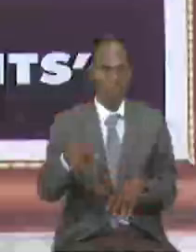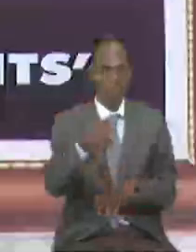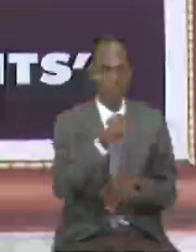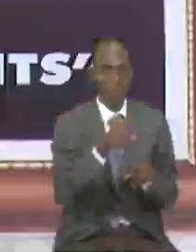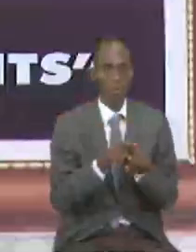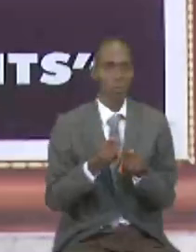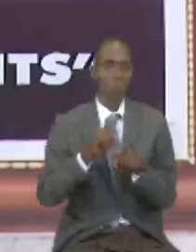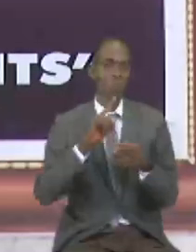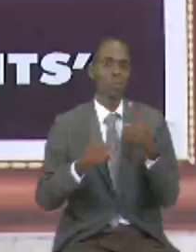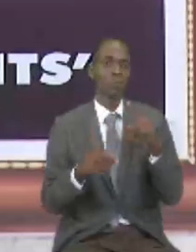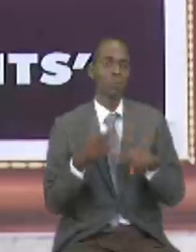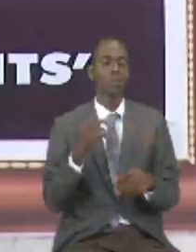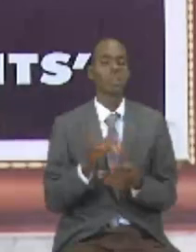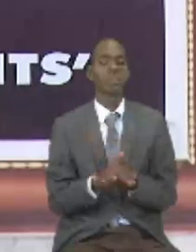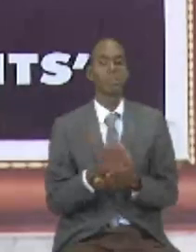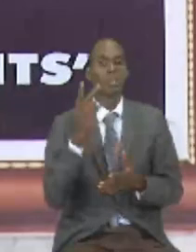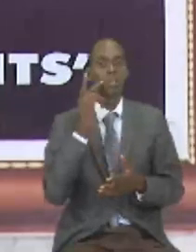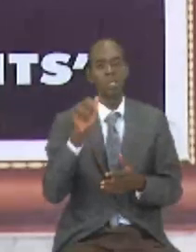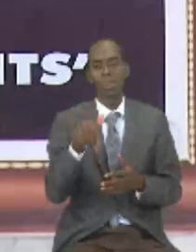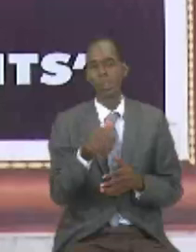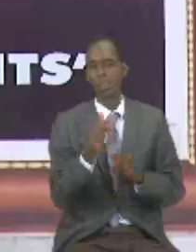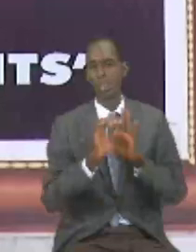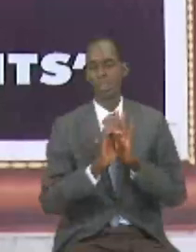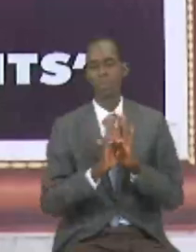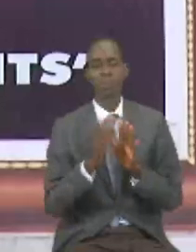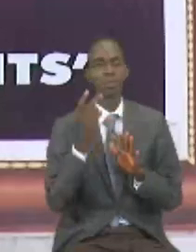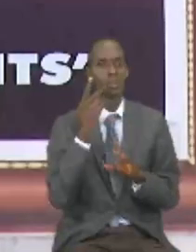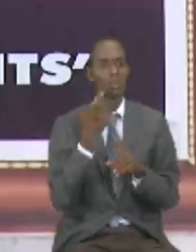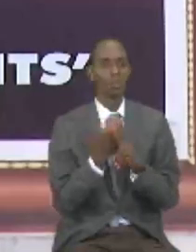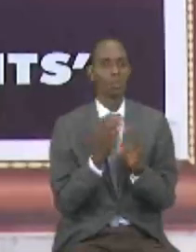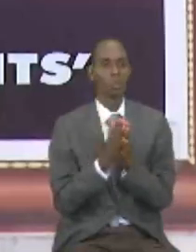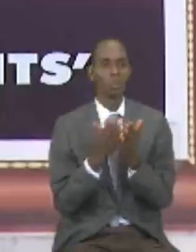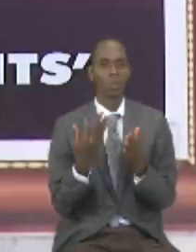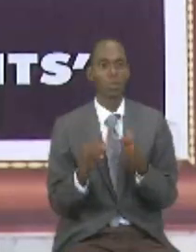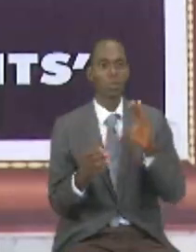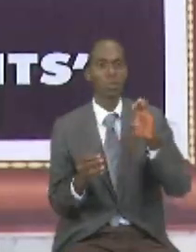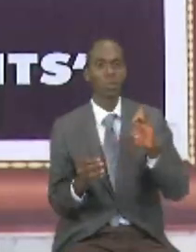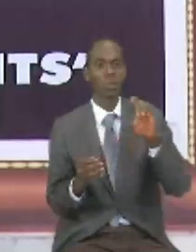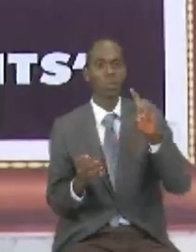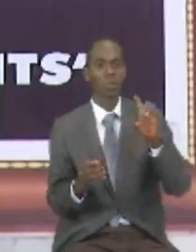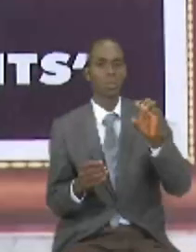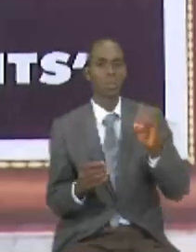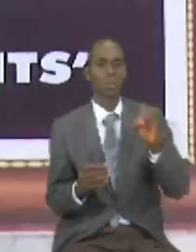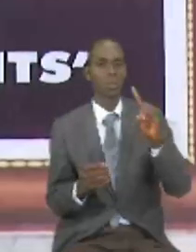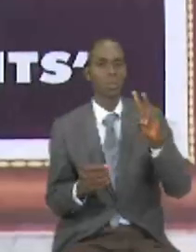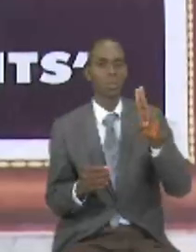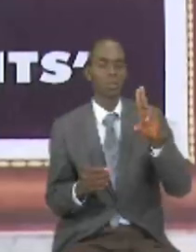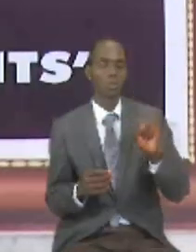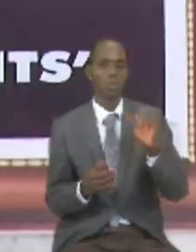t'appelle ami. Voyons un autre personnage.